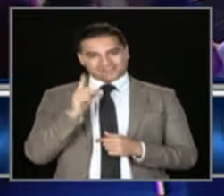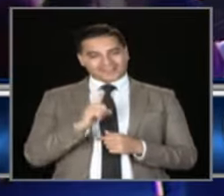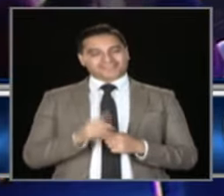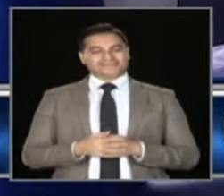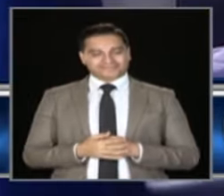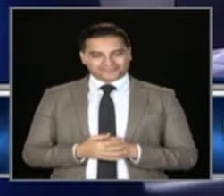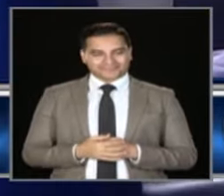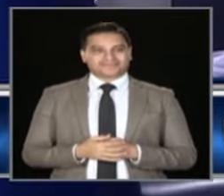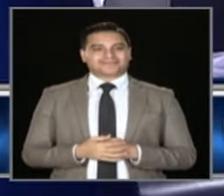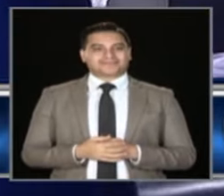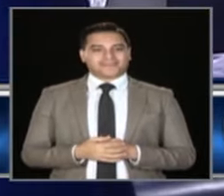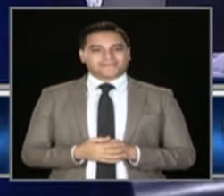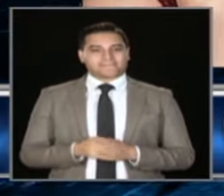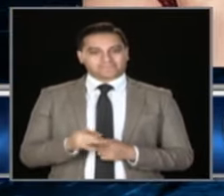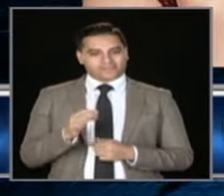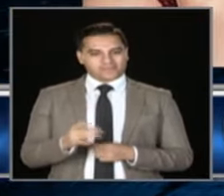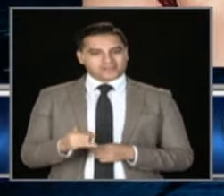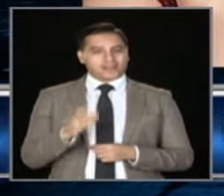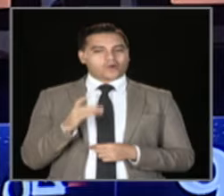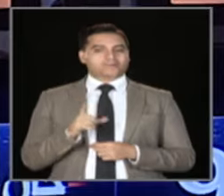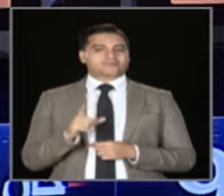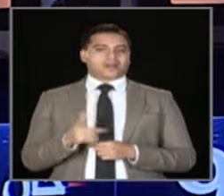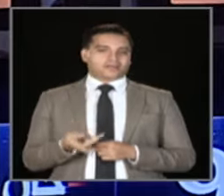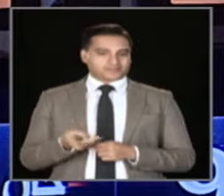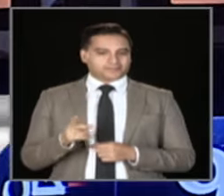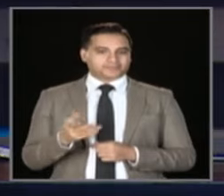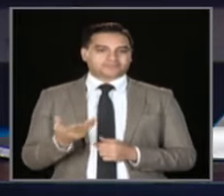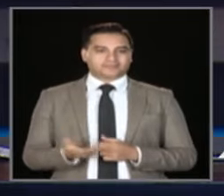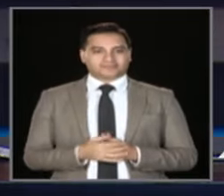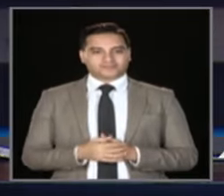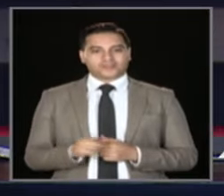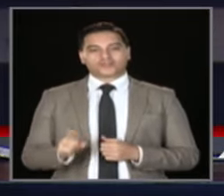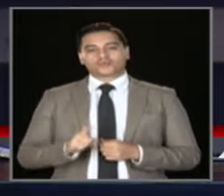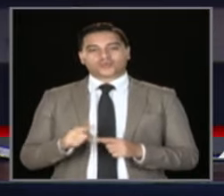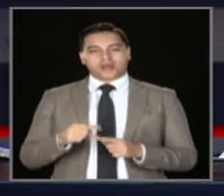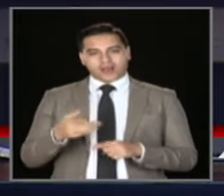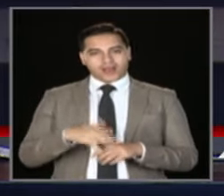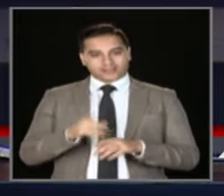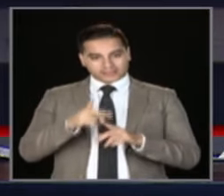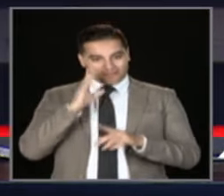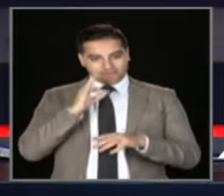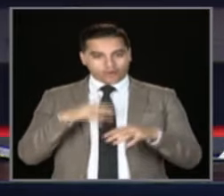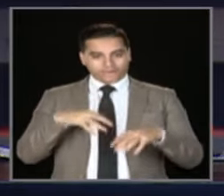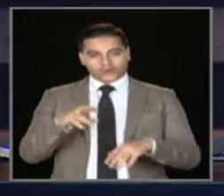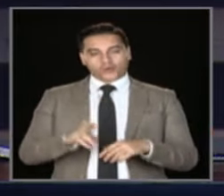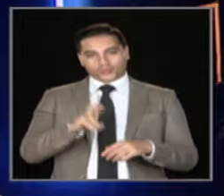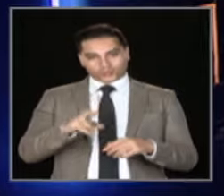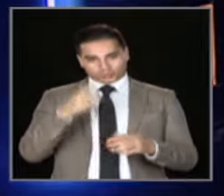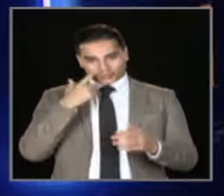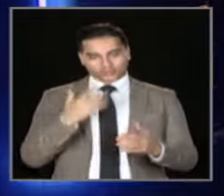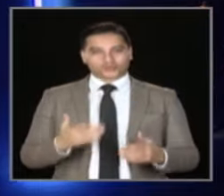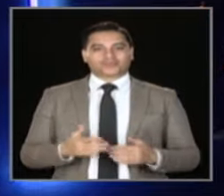صحيحه ما انت بتجاوبي صح اهو دلوقتي السؤال اللي جاي لوحاته عالم والسؤال